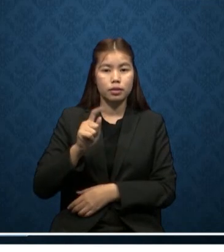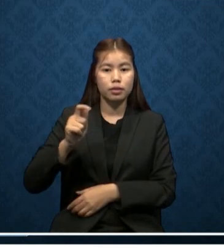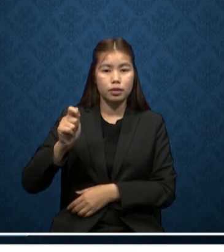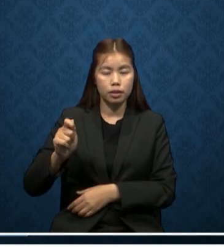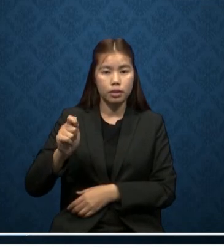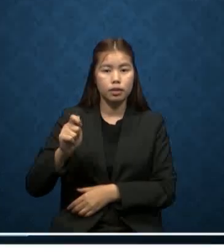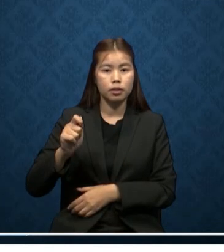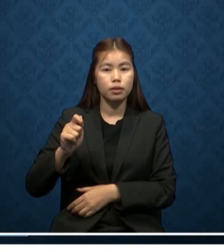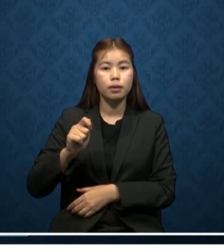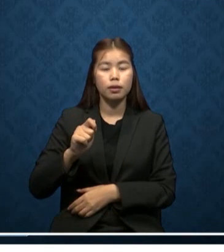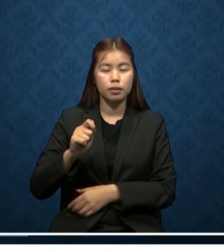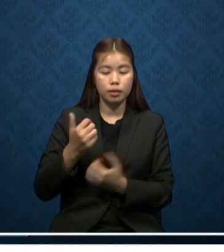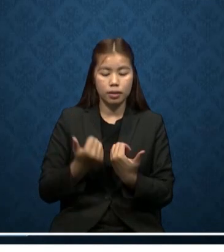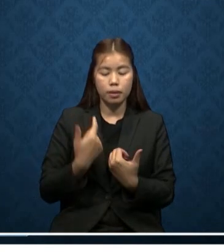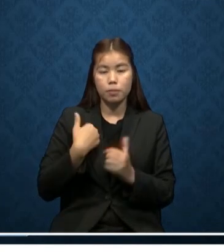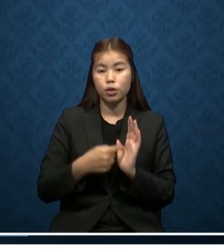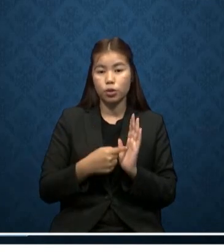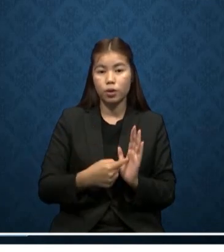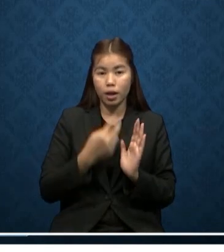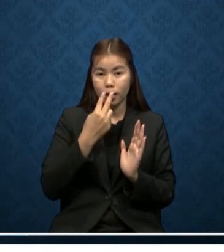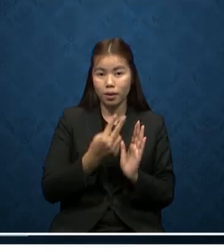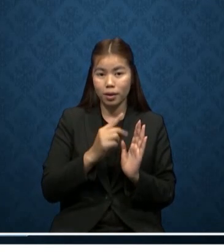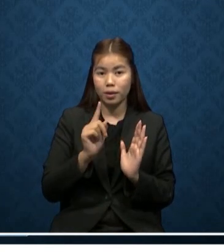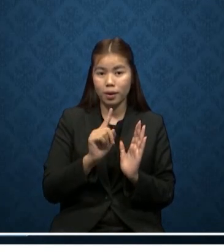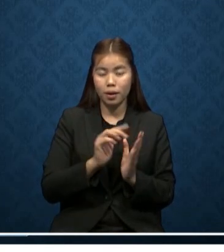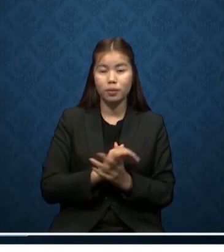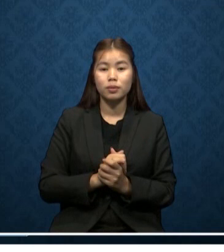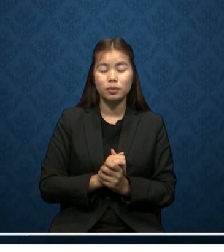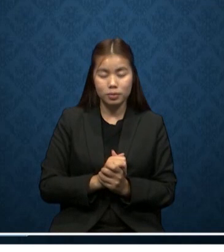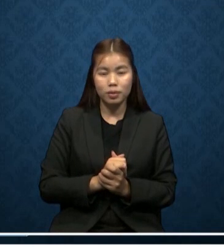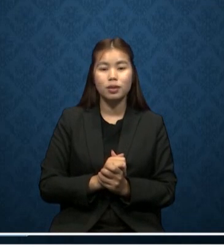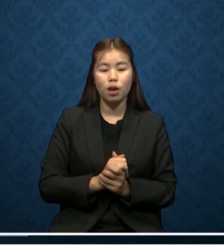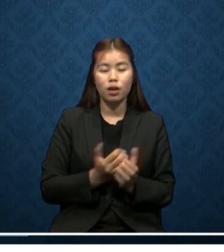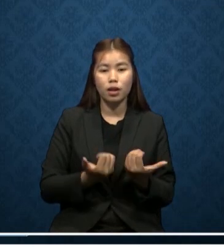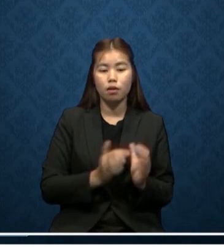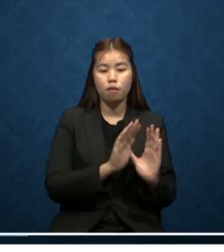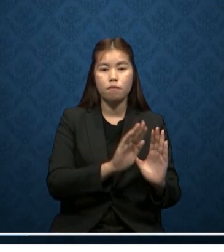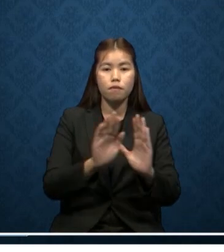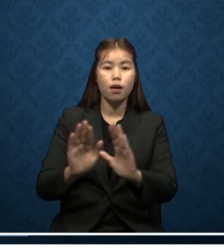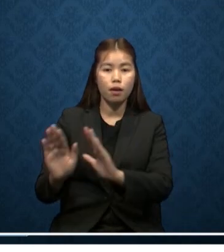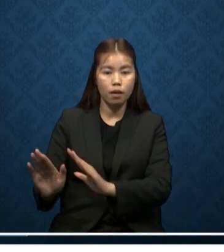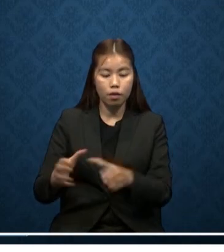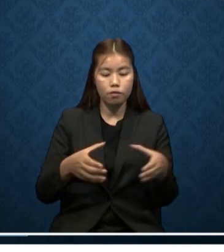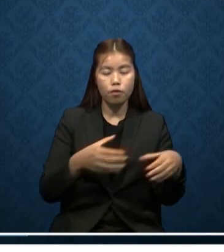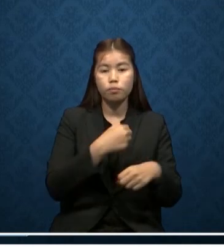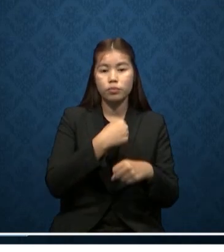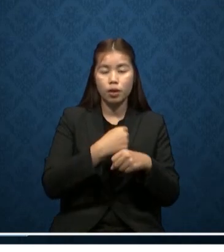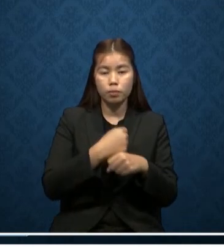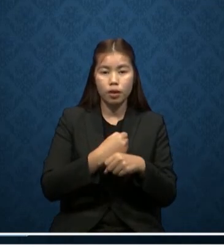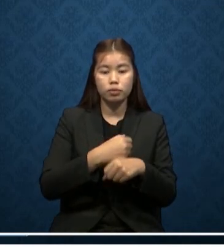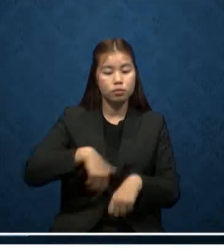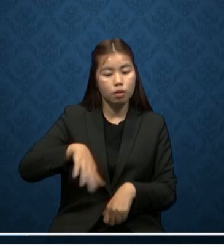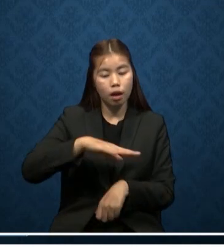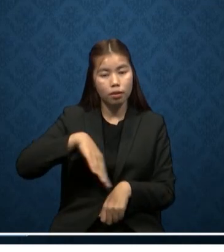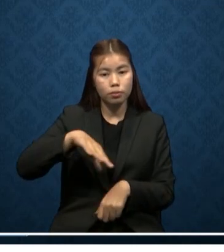มนะฮะมีตัวอย่างที่เกิดขึ้นมาแล้วก็นะครับก็ฝากไว้นะครับนะว่าจะควรคง